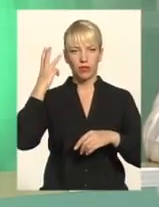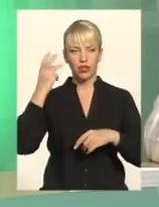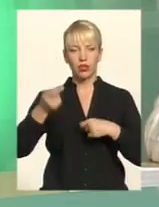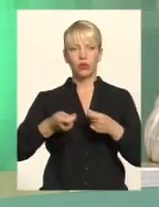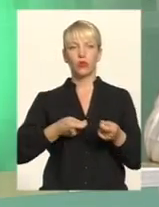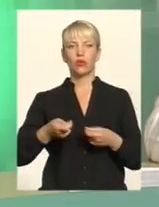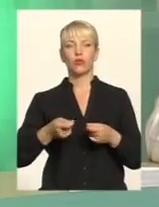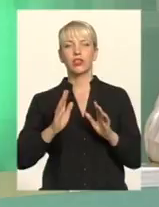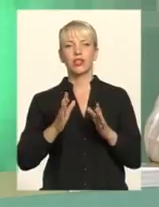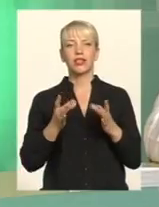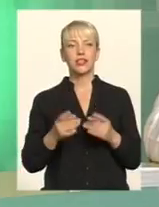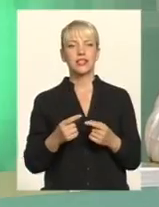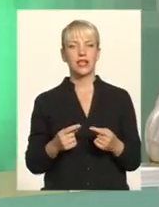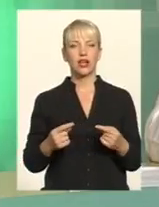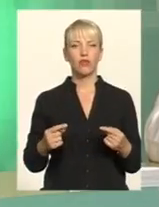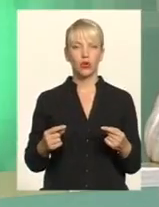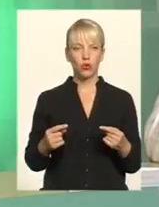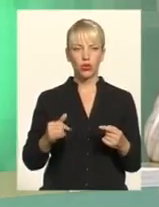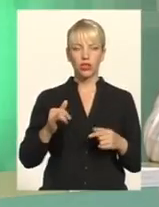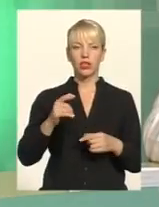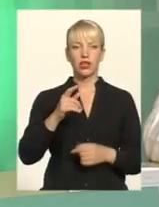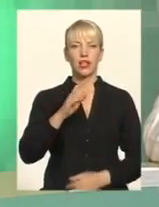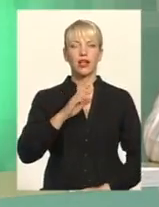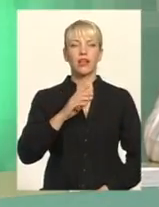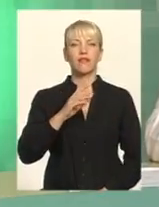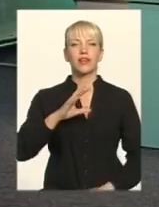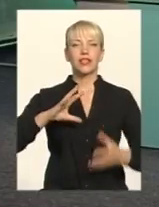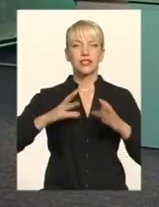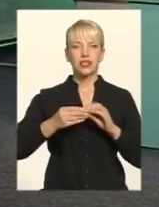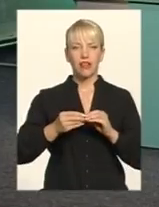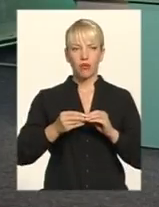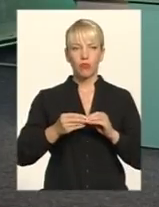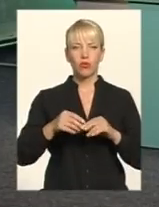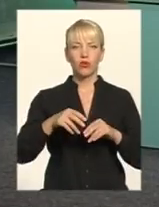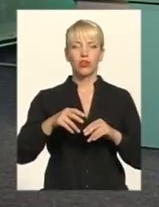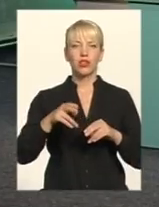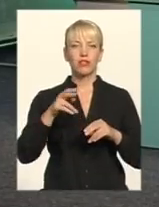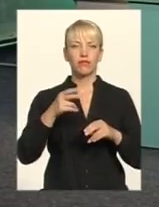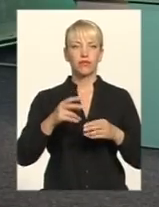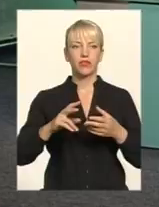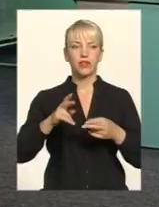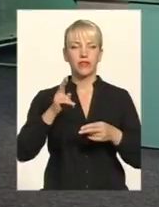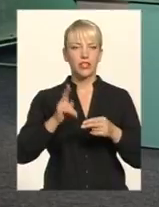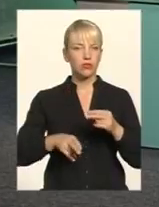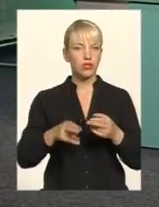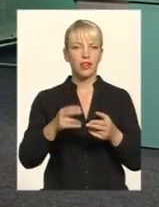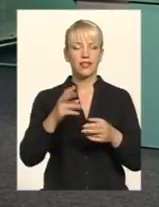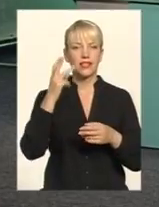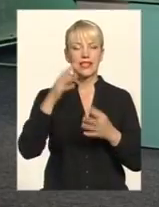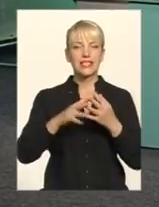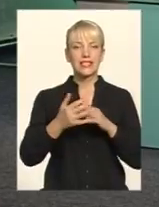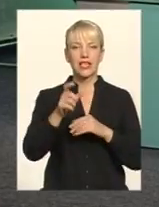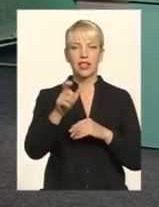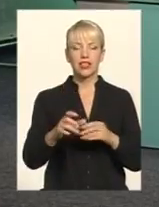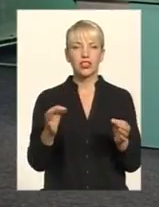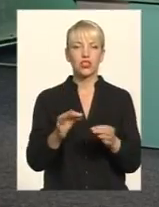більшості тільки сировиною і не створює додану вартість. І в цьому результаті той селянин нічого не виграє. Так, так, так. Ну, працюємо.